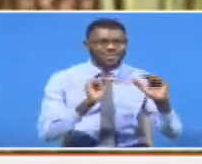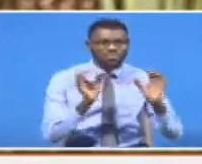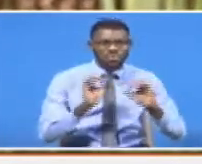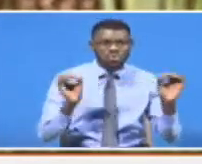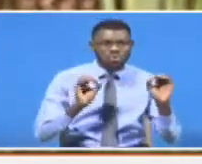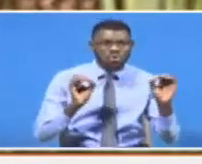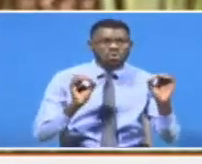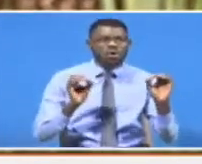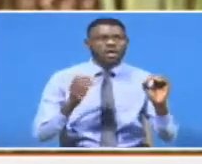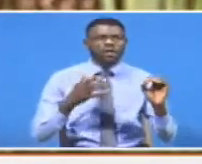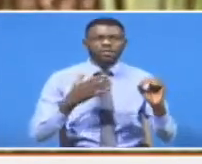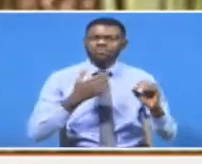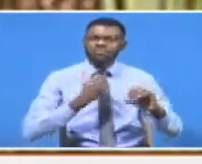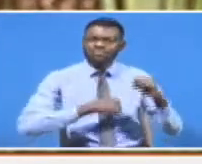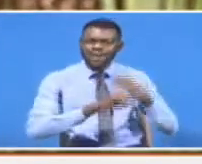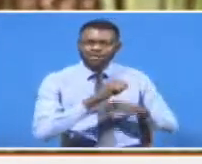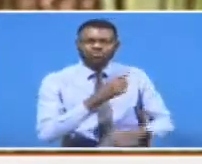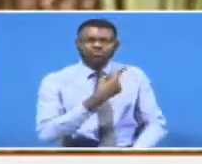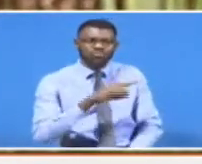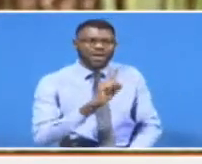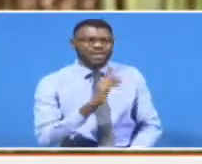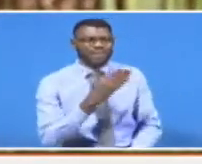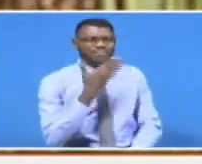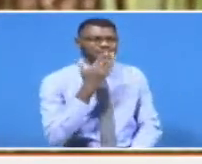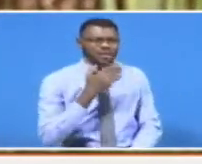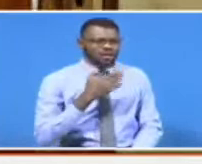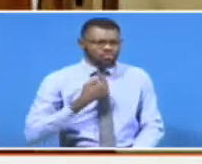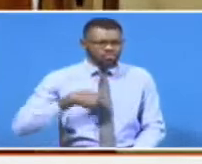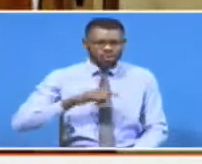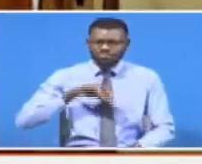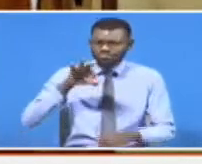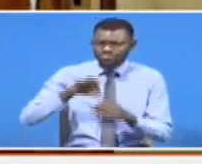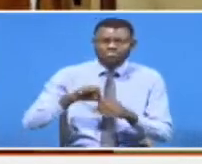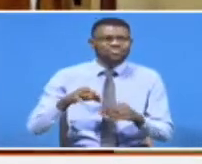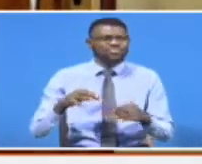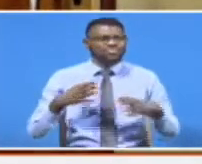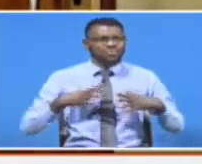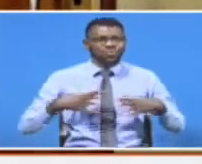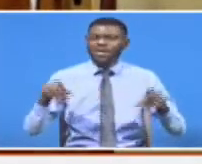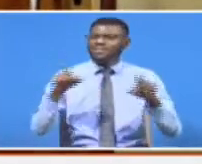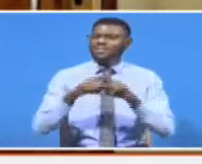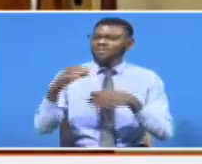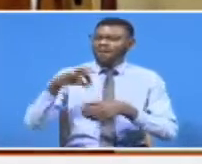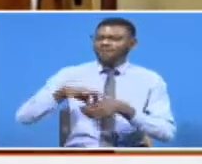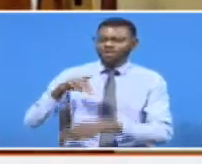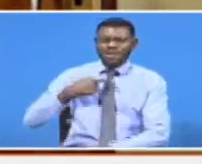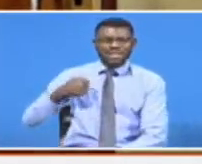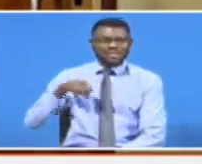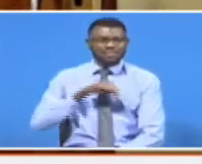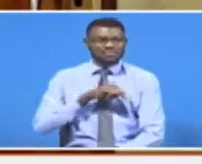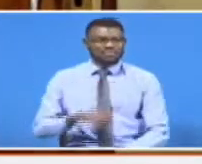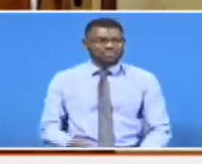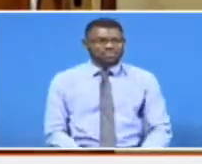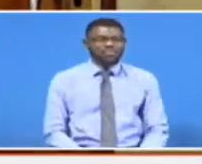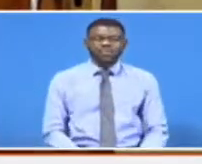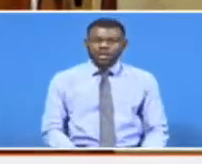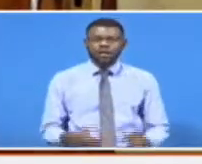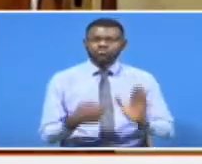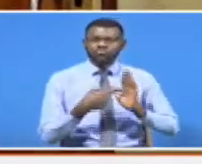convince people to do what is right. I mean, we are all elected by the same people. Vile ametia kidole leo, hiyo ni kudhihirisha